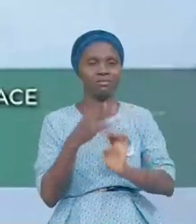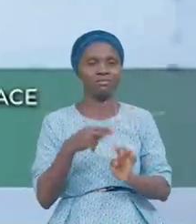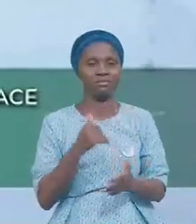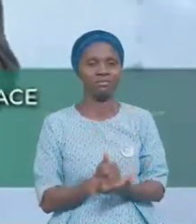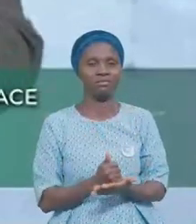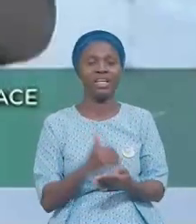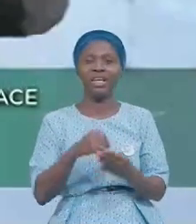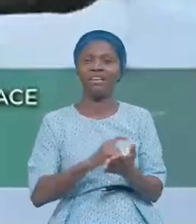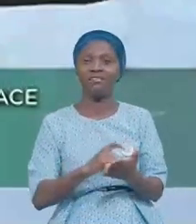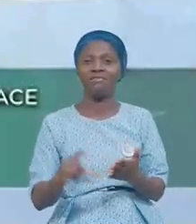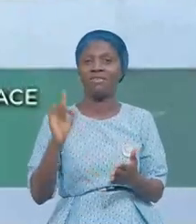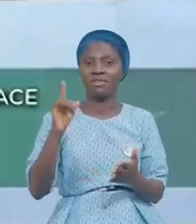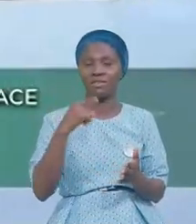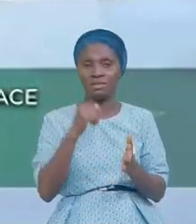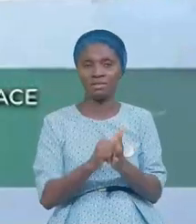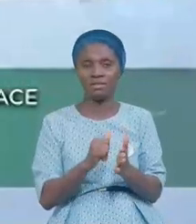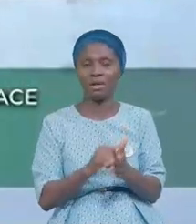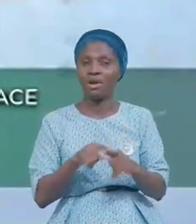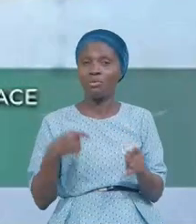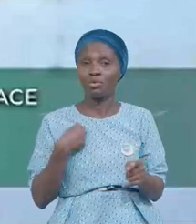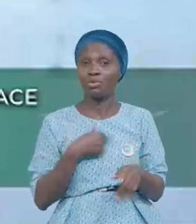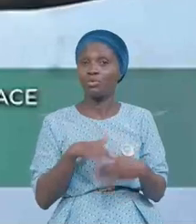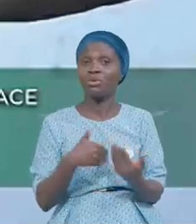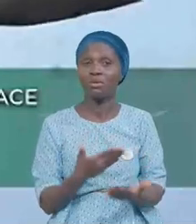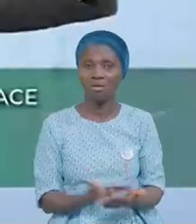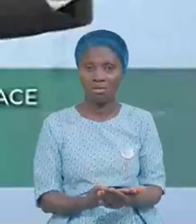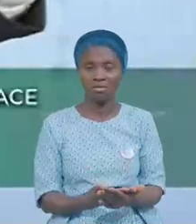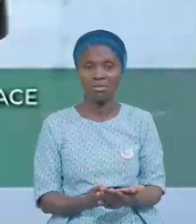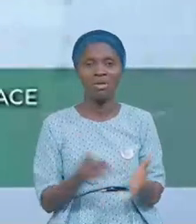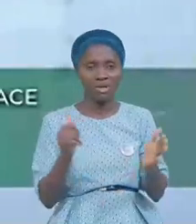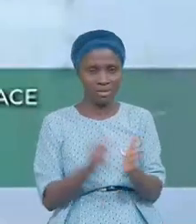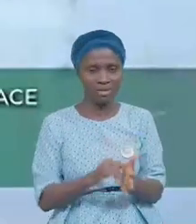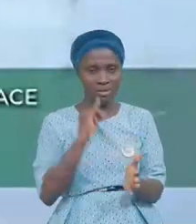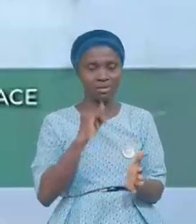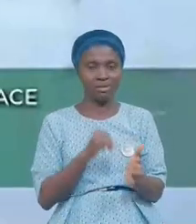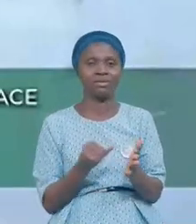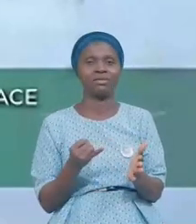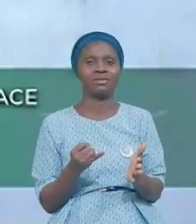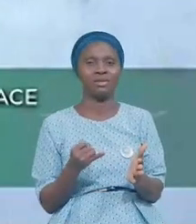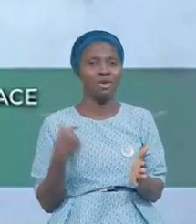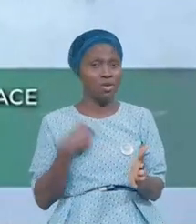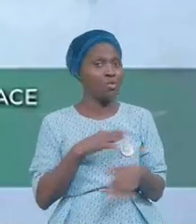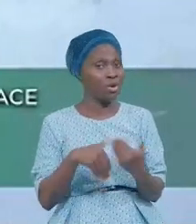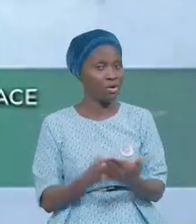18. Nous tous, c'est ça, nous tous, vous et moi,